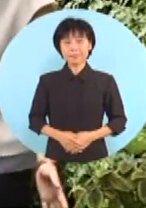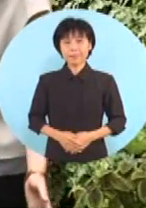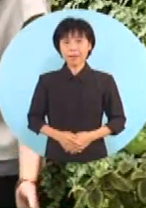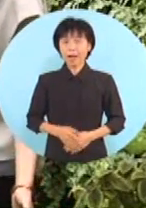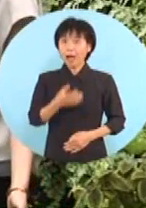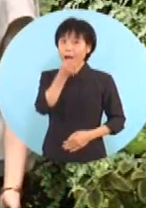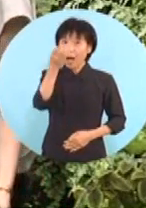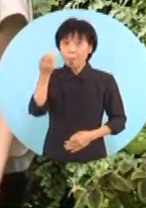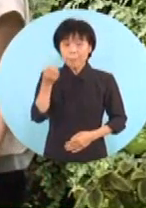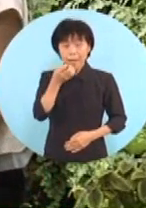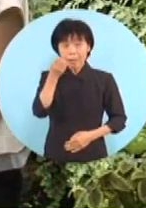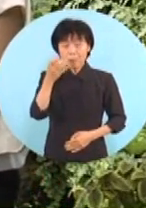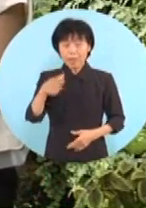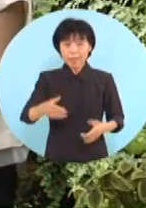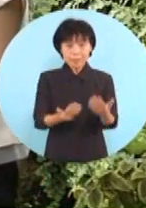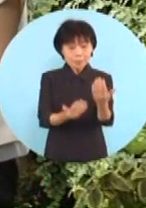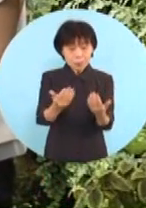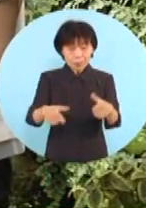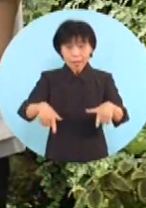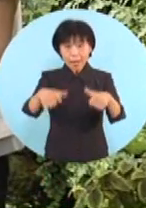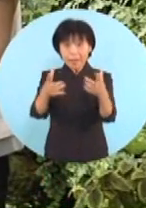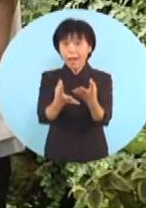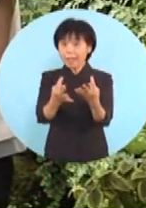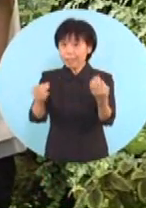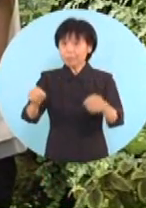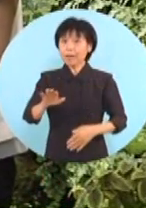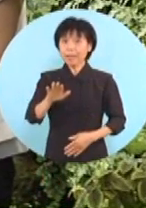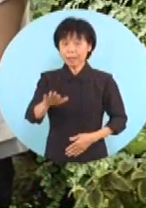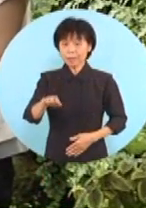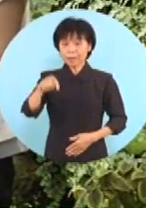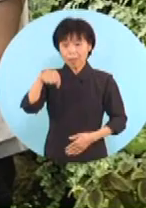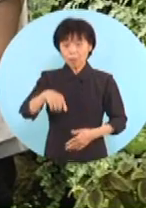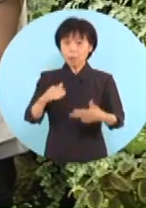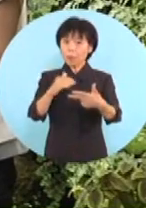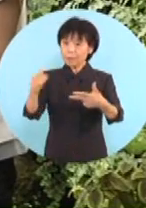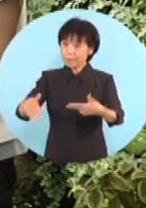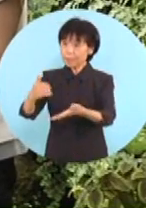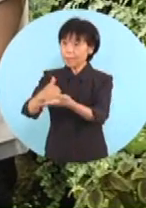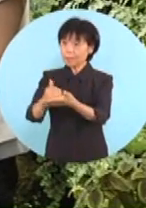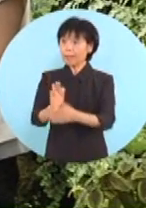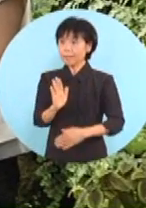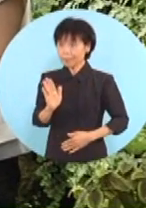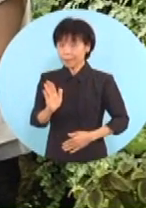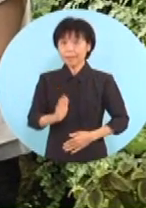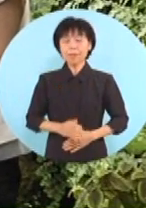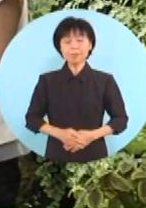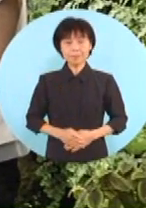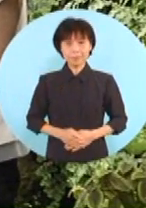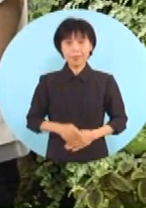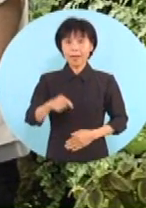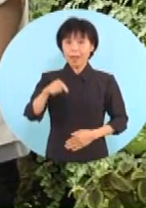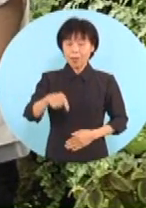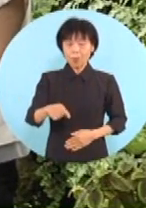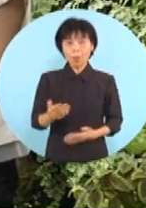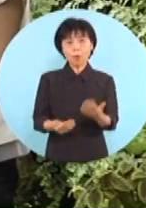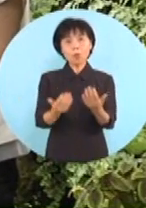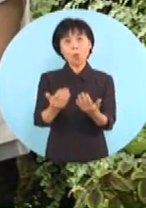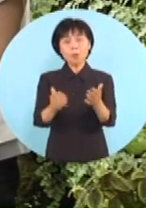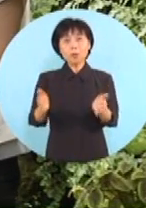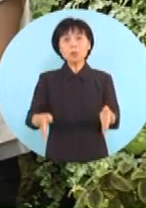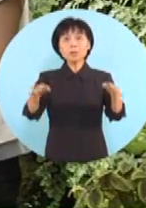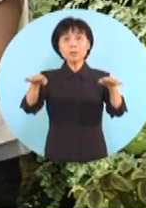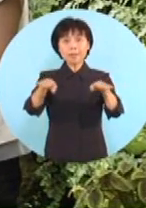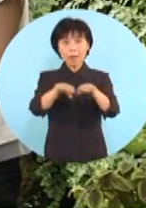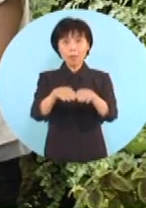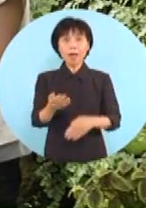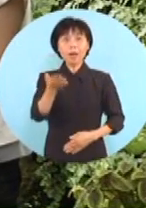見慣れない植物に囲まれていますが、ここはどういった施設なんでしょうか。 はい、こちら熱帯環境植物館は、平